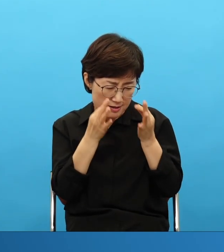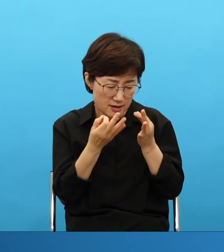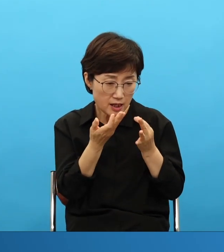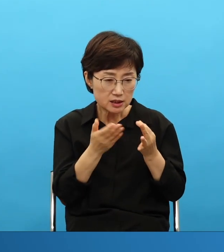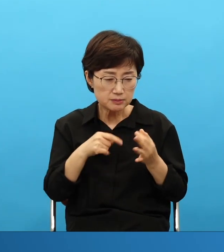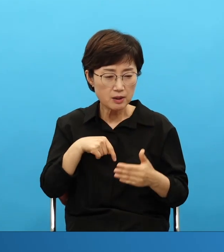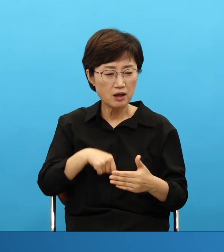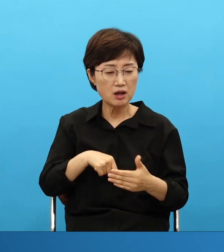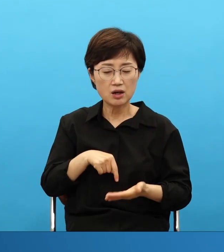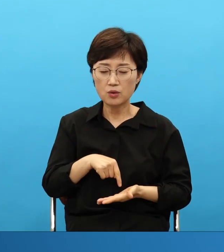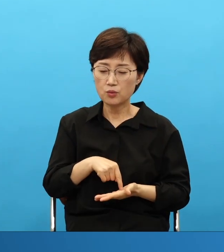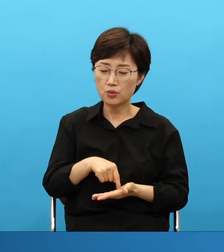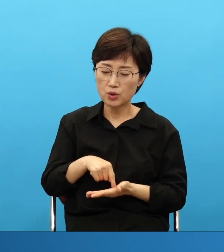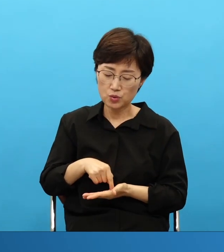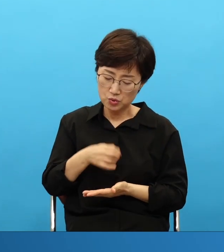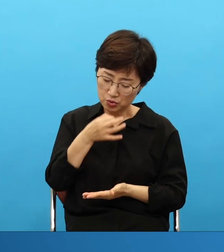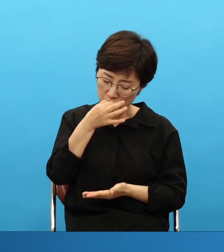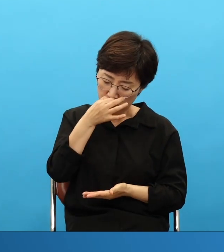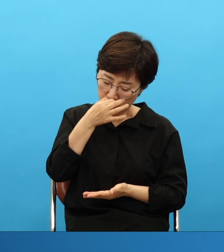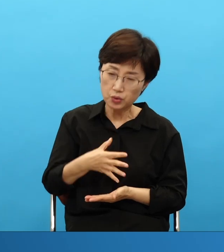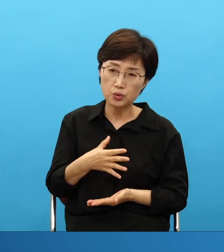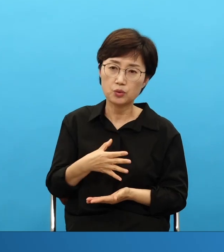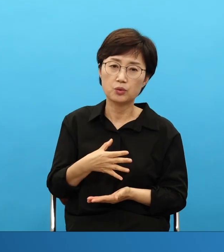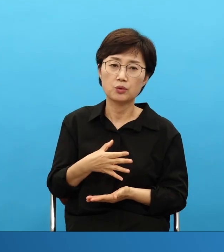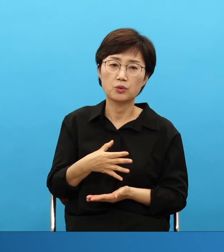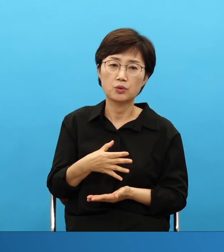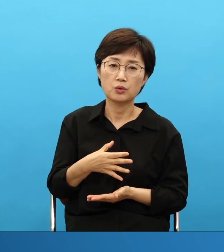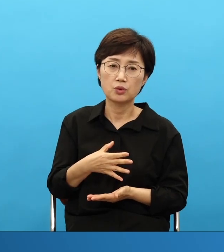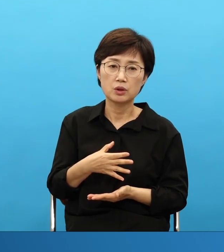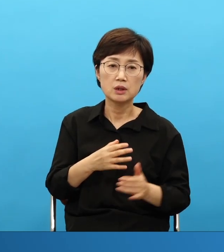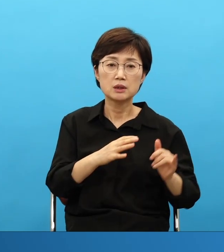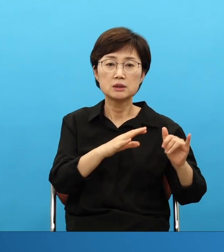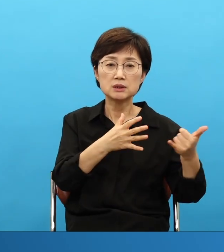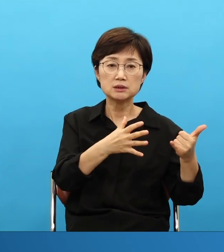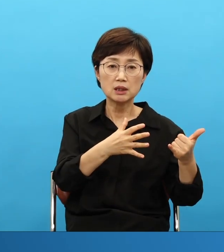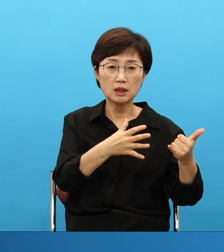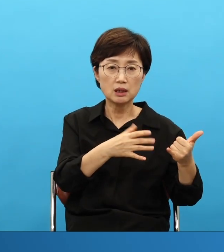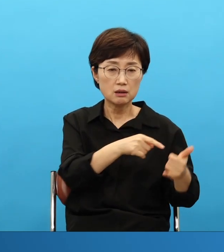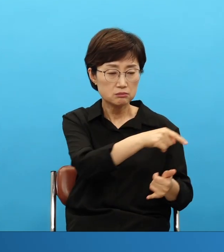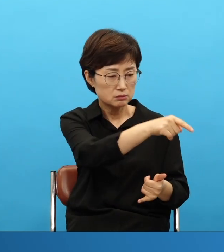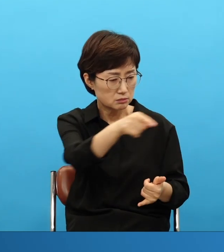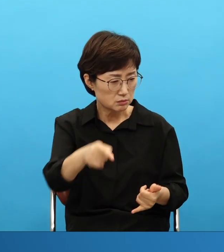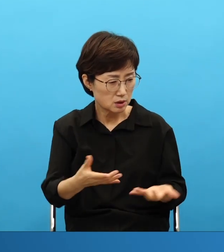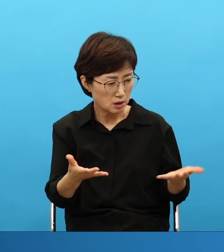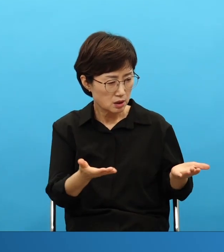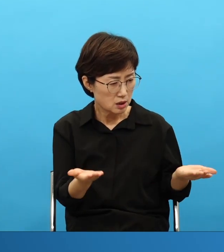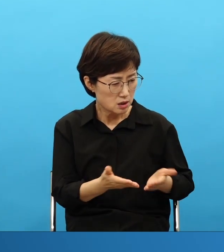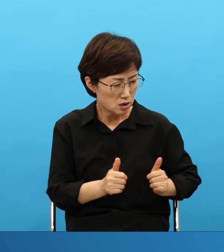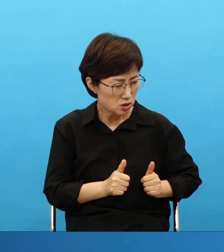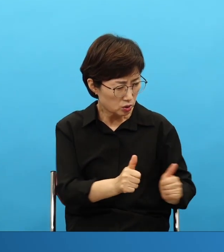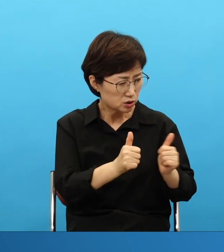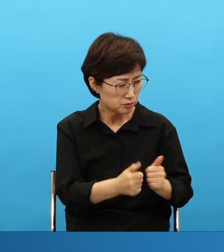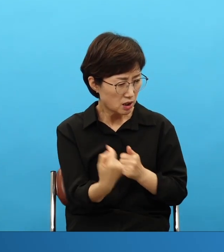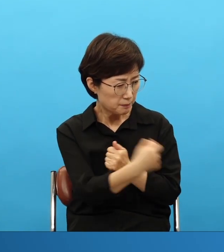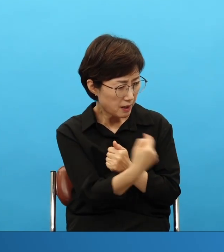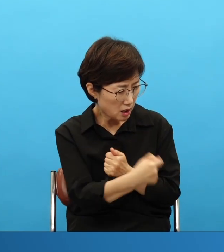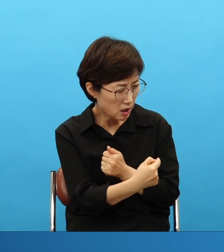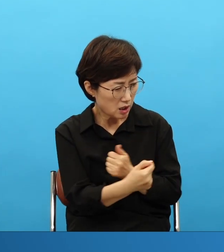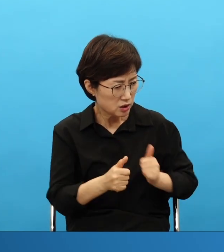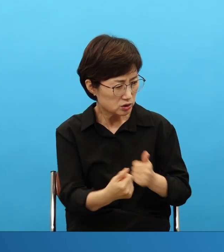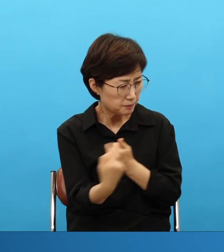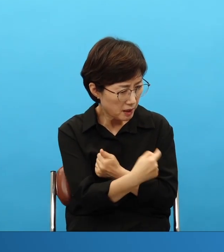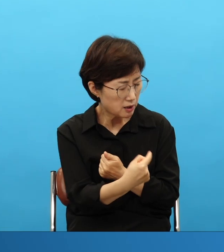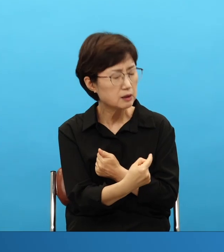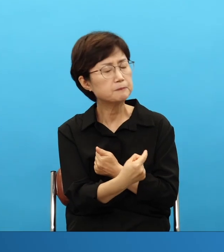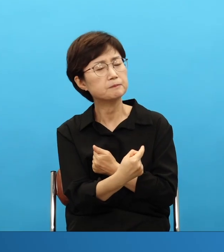외롭고 힘듦이 끊이지 않았습니다 세상에 있는 지도자들은 어 열심을 강조하고 있습니다 제가